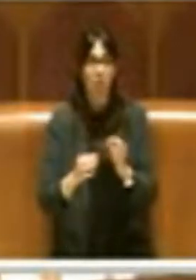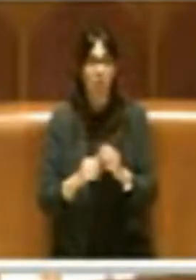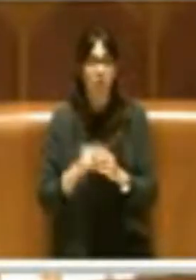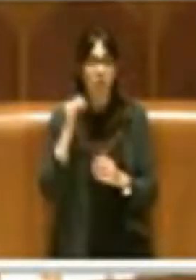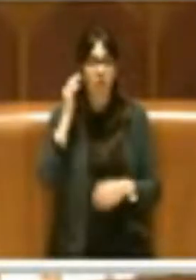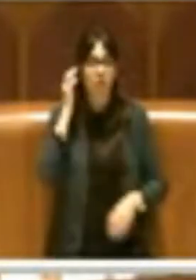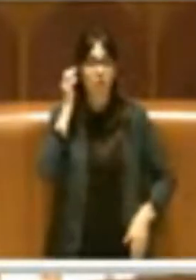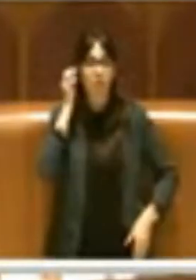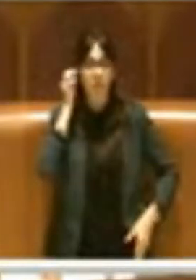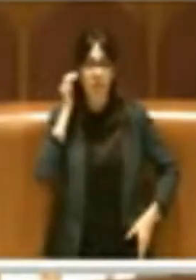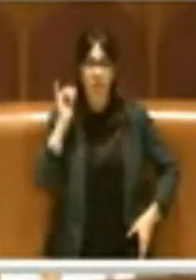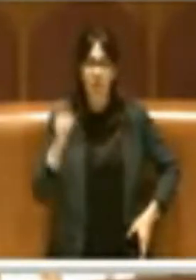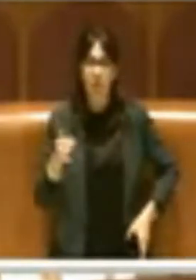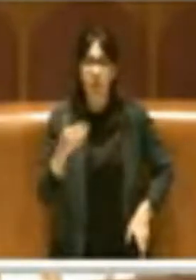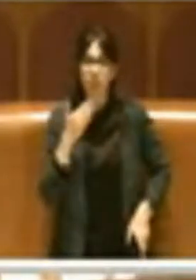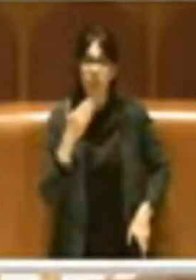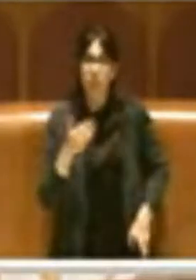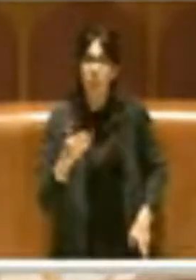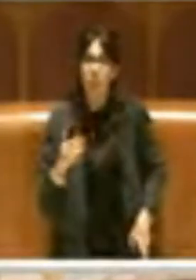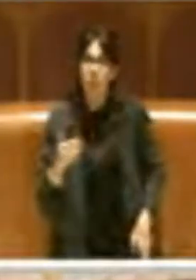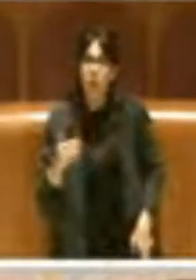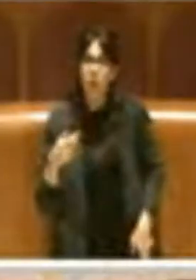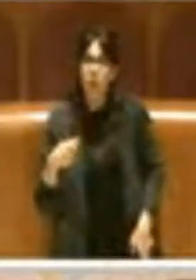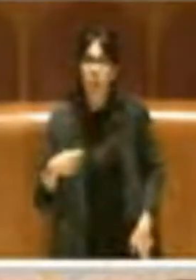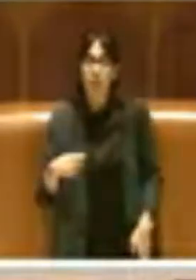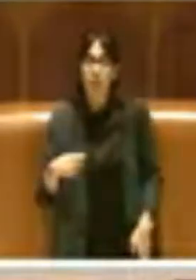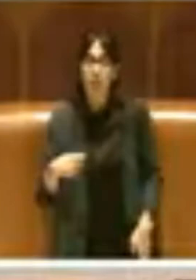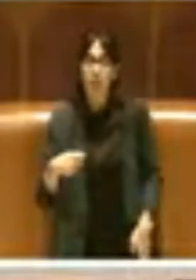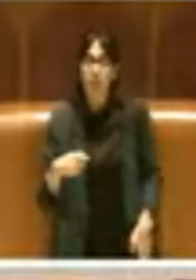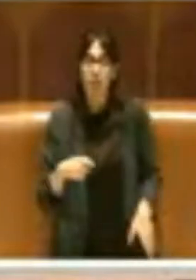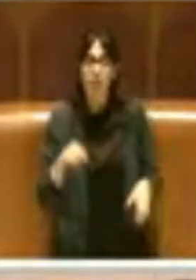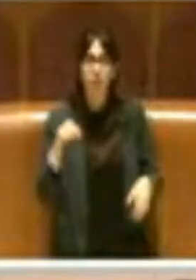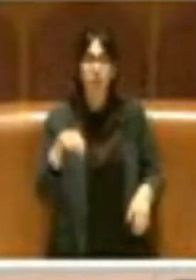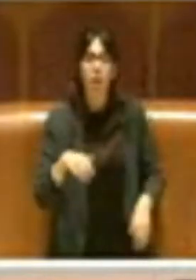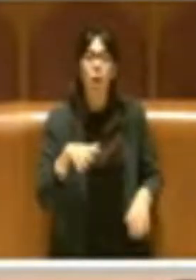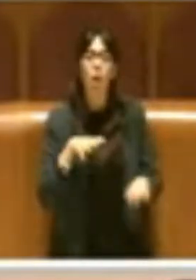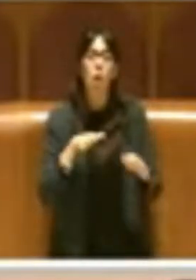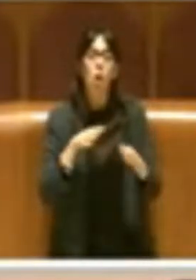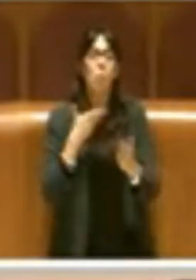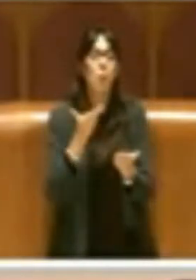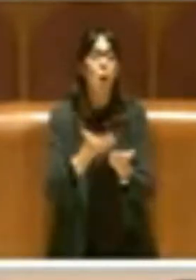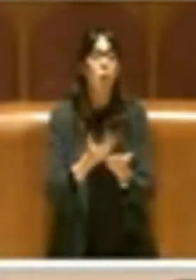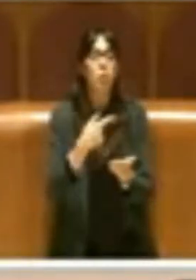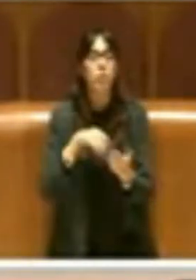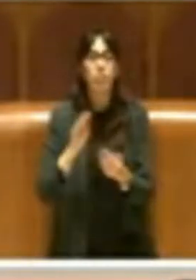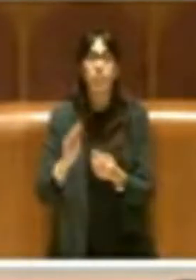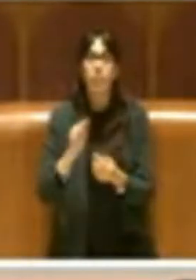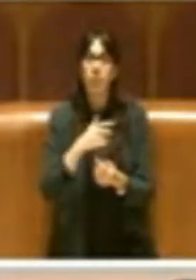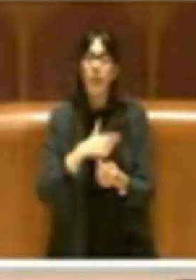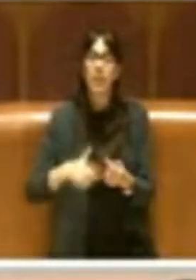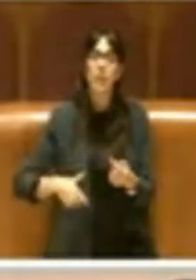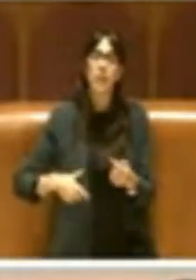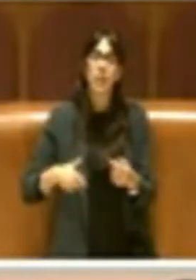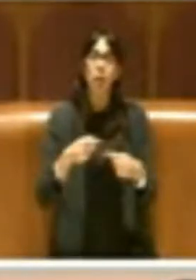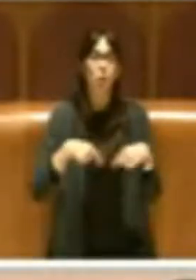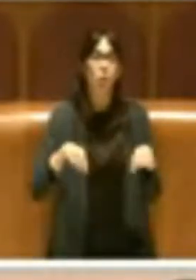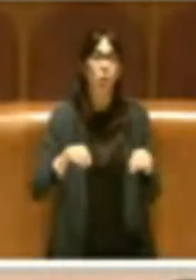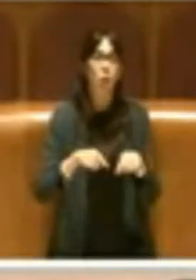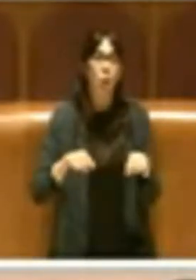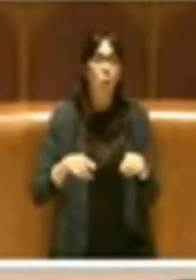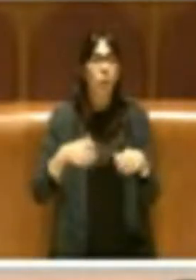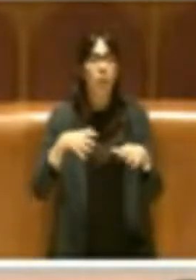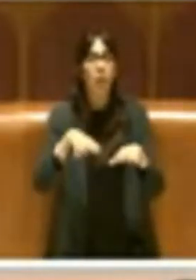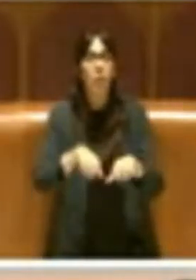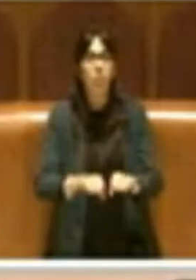Sì, grazie Presidente. Con questa mozione chiediamo di impegnare il Sindaco della Giunta ad avviare un periodo di